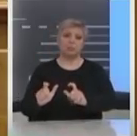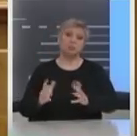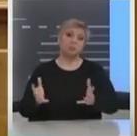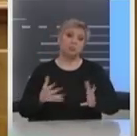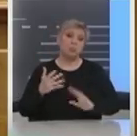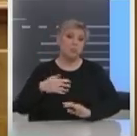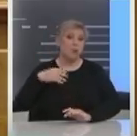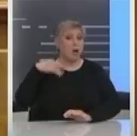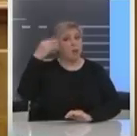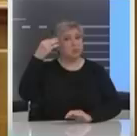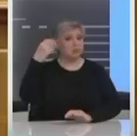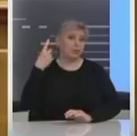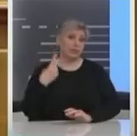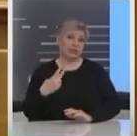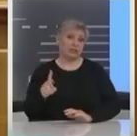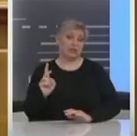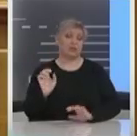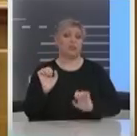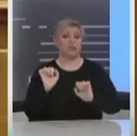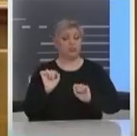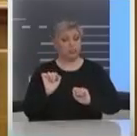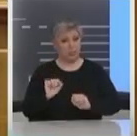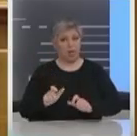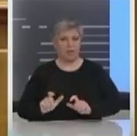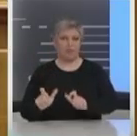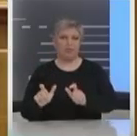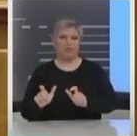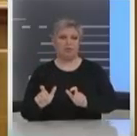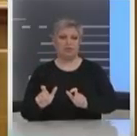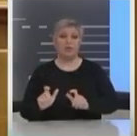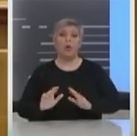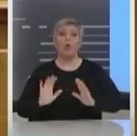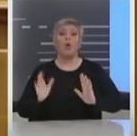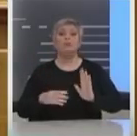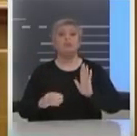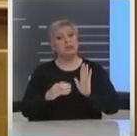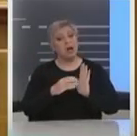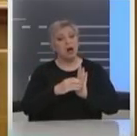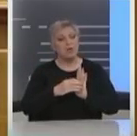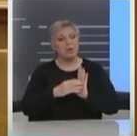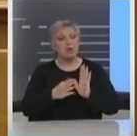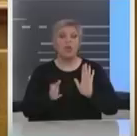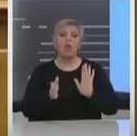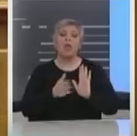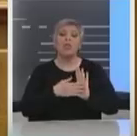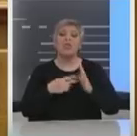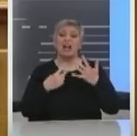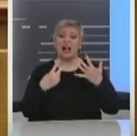του μπορεί να τις απέτρεψε. Μόνο που στο άρθρο 17 του